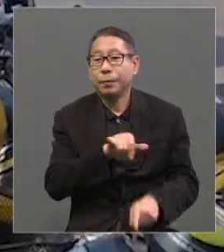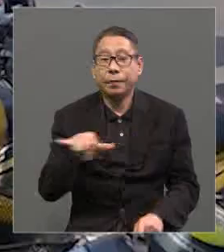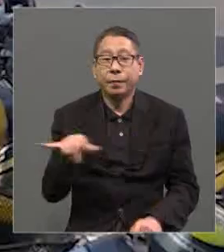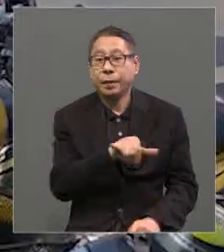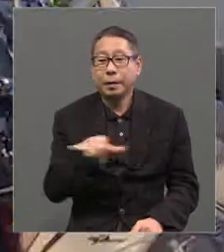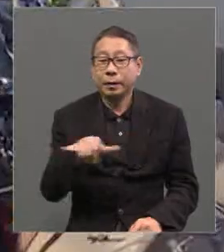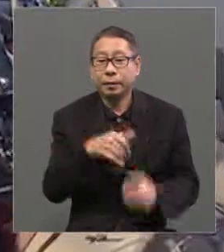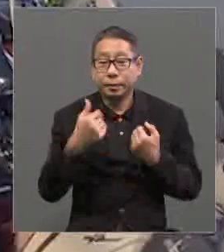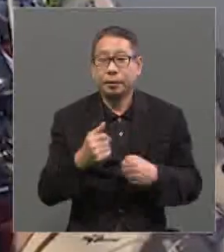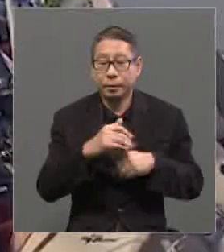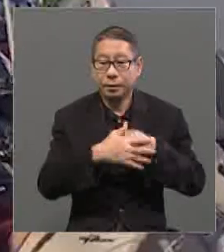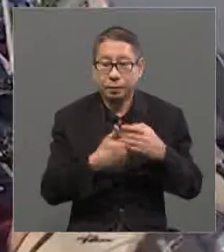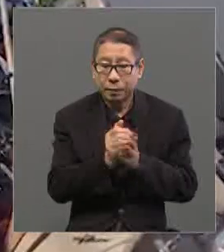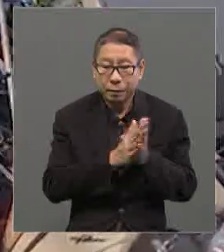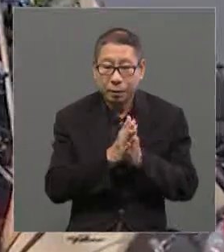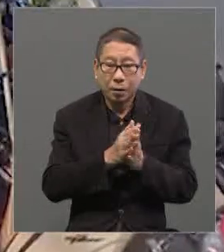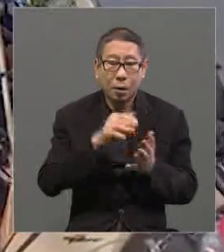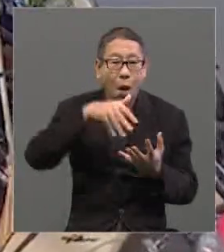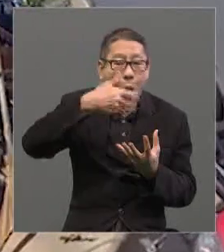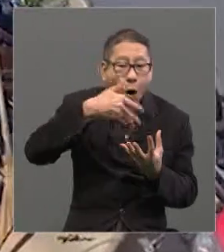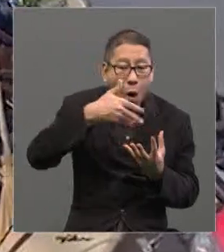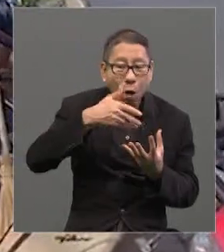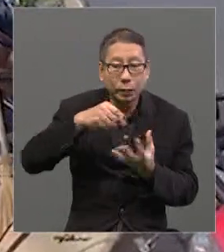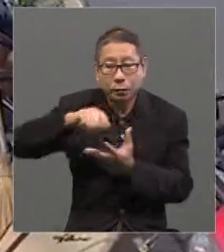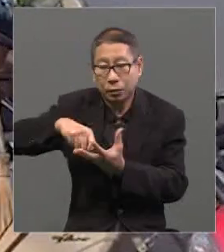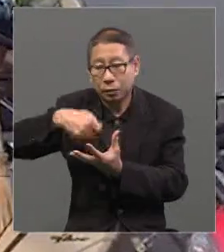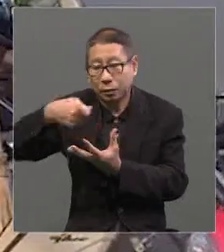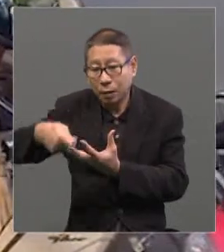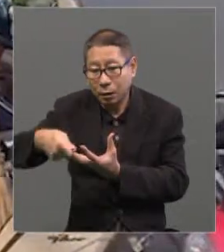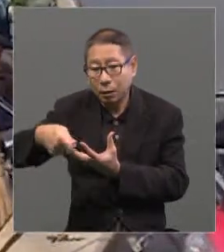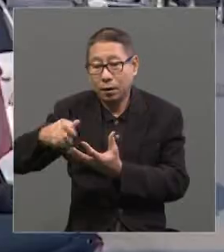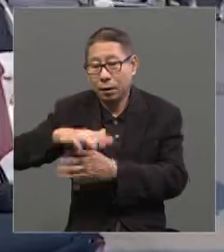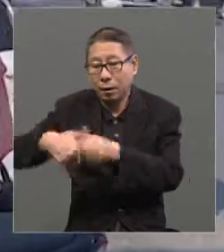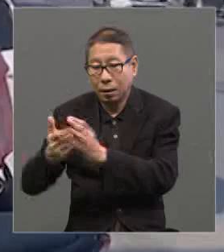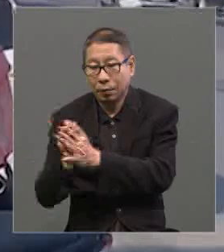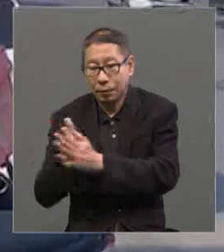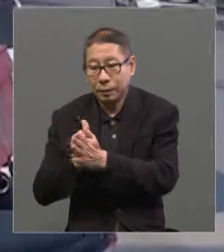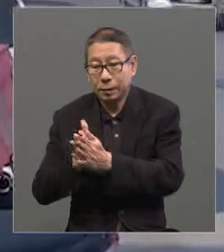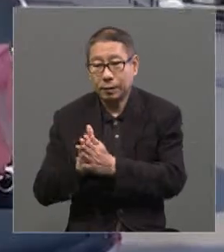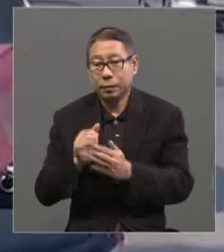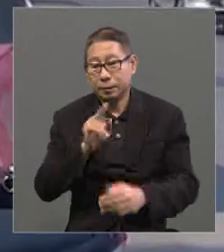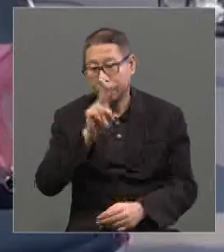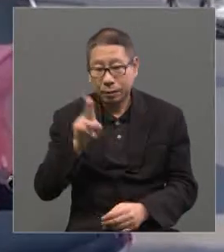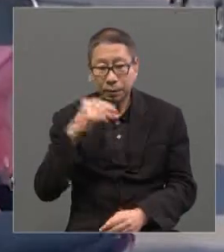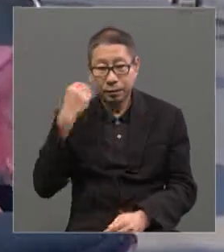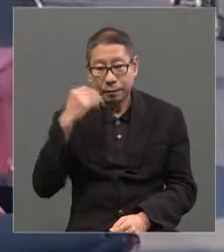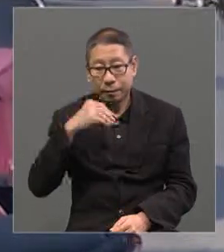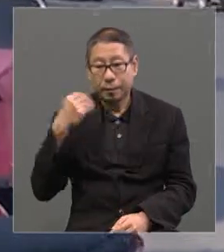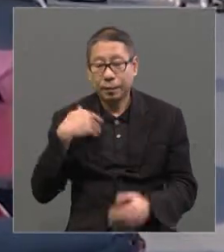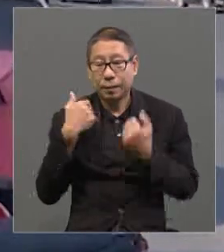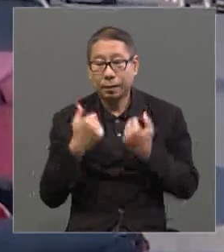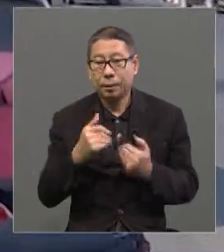หลักเดิมยังคงครอบจักรวาลได้อยู่กินร้อนช้อนกลางล้างมือนะครับนอกจากนี้เนี่ยกำชับไปที่บรรด